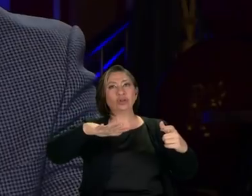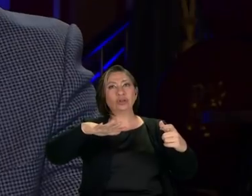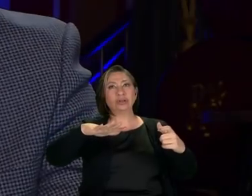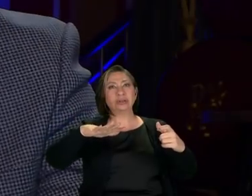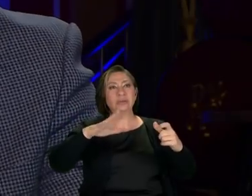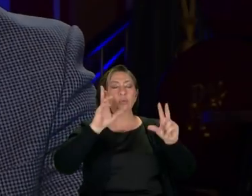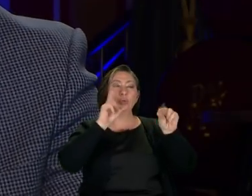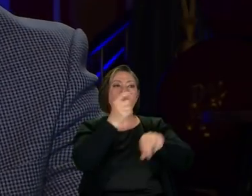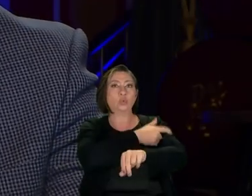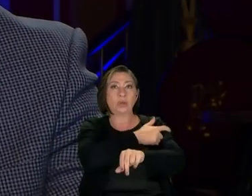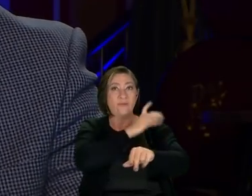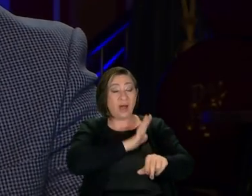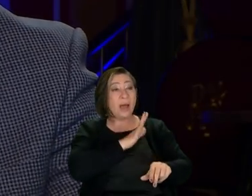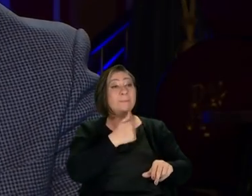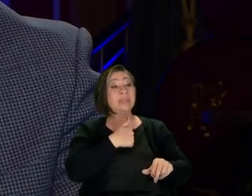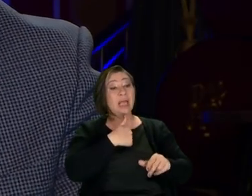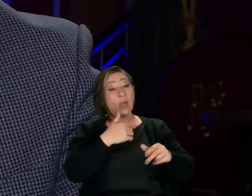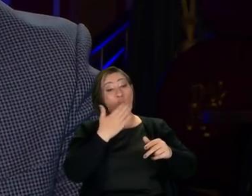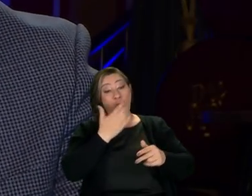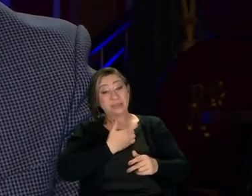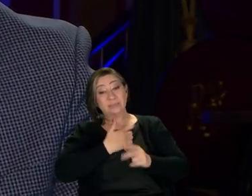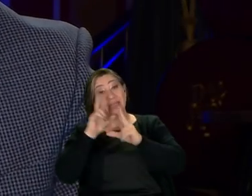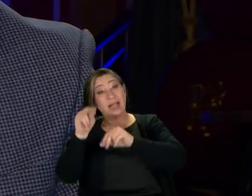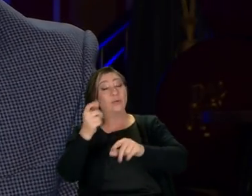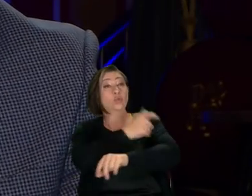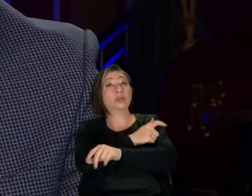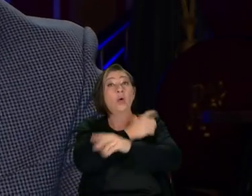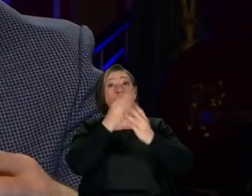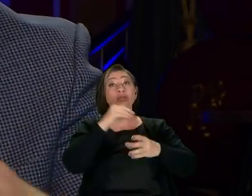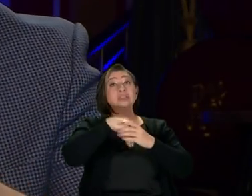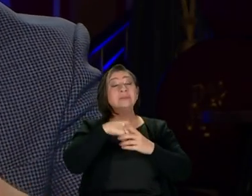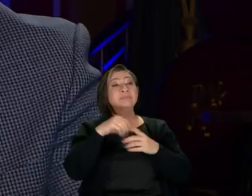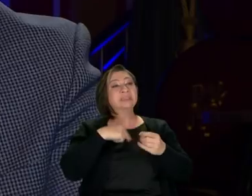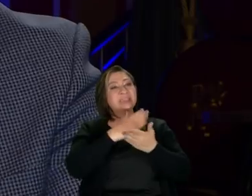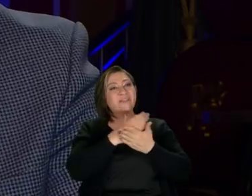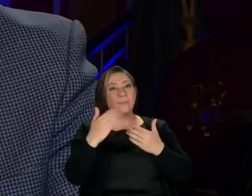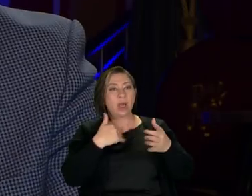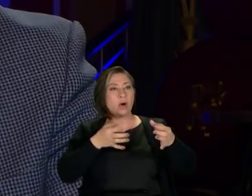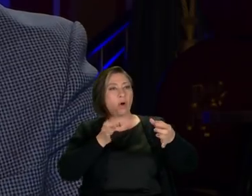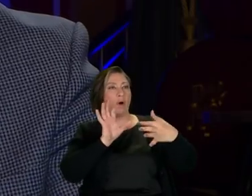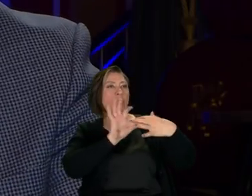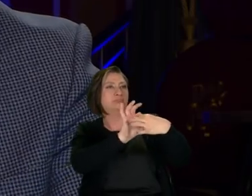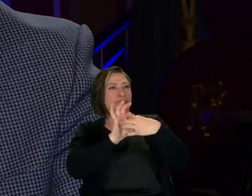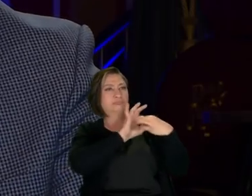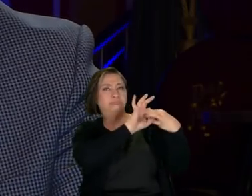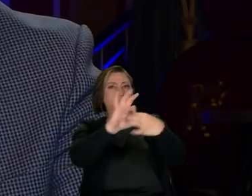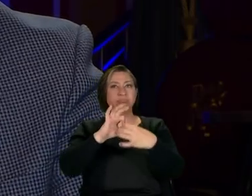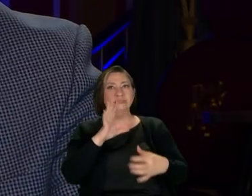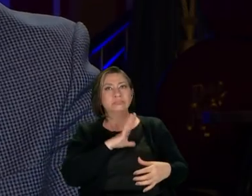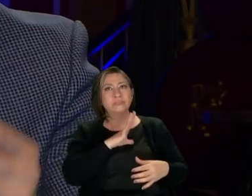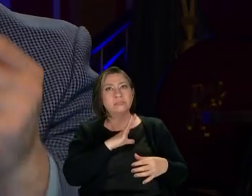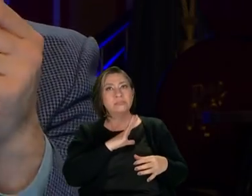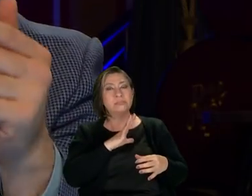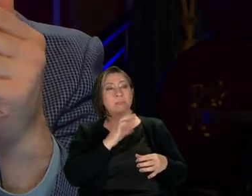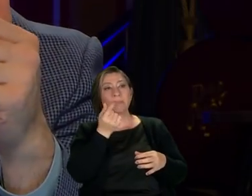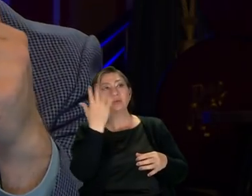kampüslerimizde olan yurtlar var. Bir de öğrencilerimizin kaldığı yurtlar olduğu için biz ne oluyor? Sürekli koordine içerisindeyiz. Ve bu da şöyle bir,